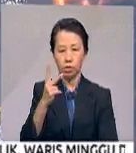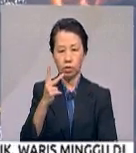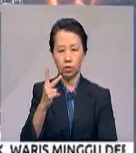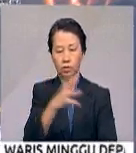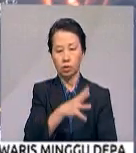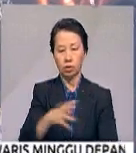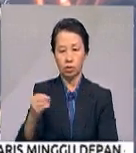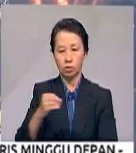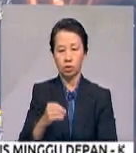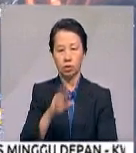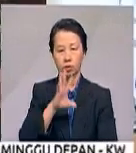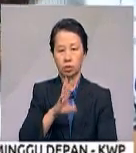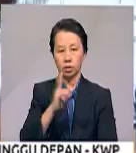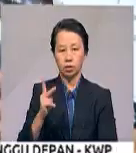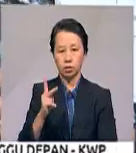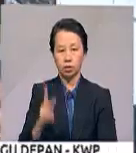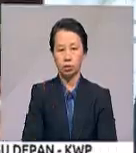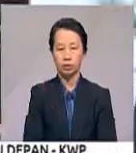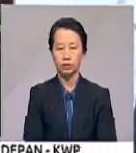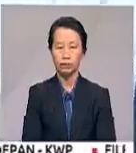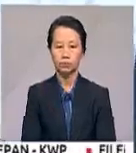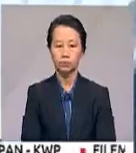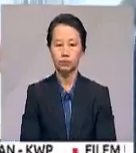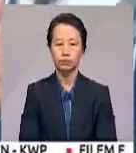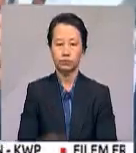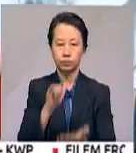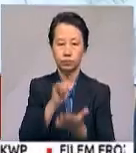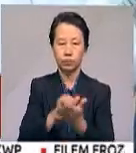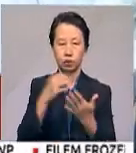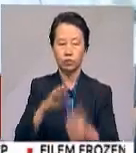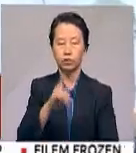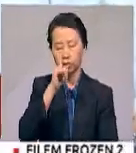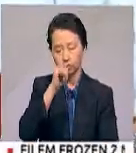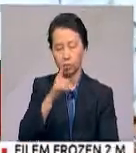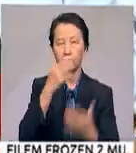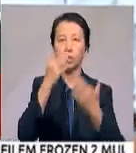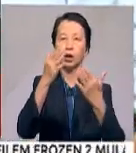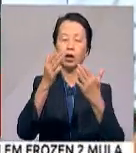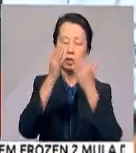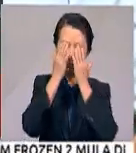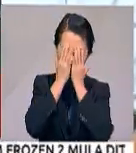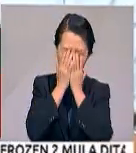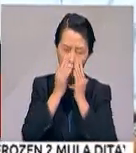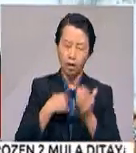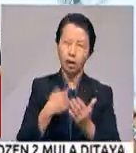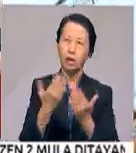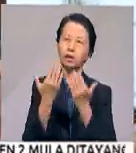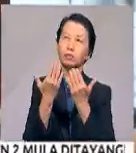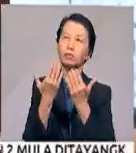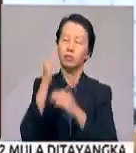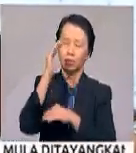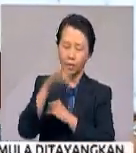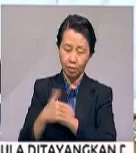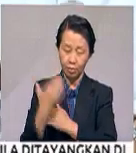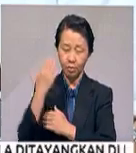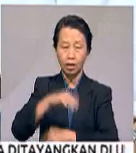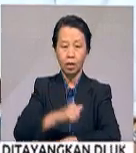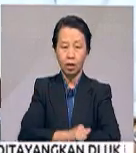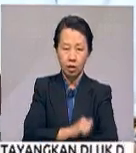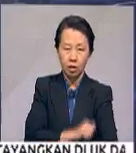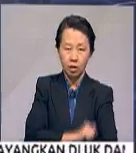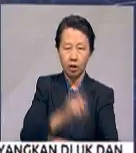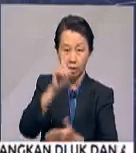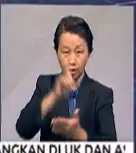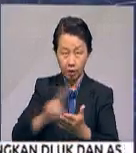serta RM5,000. Itu sudah semestinya. Alhamdulillah, memang saya doa siang malam dengan penatnya, dengan